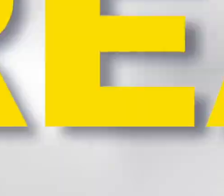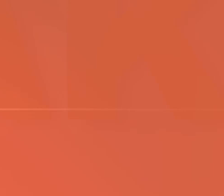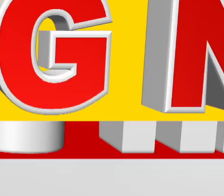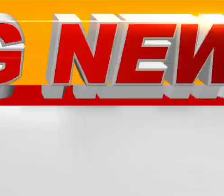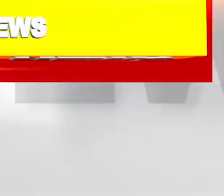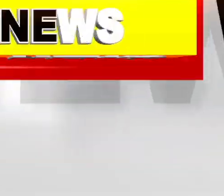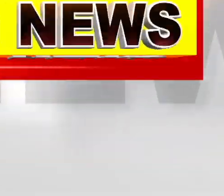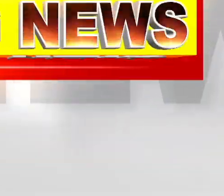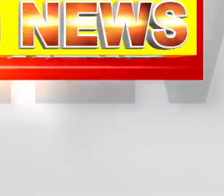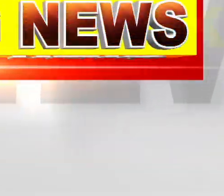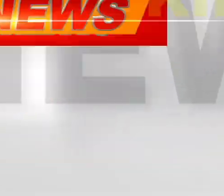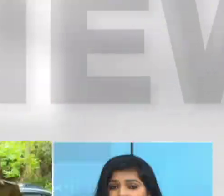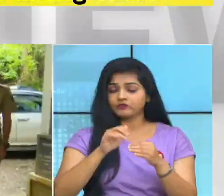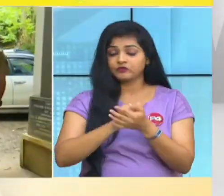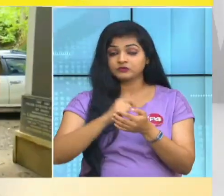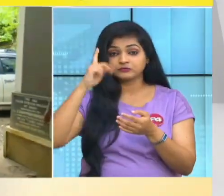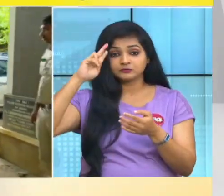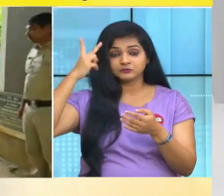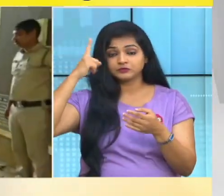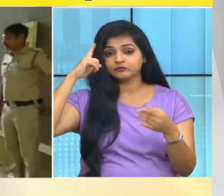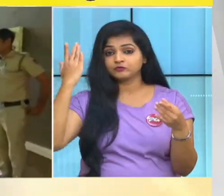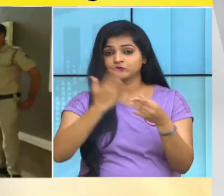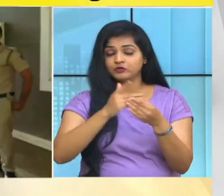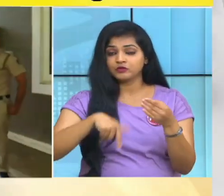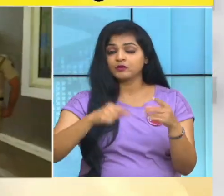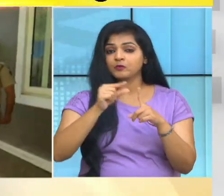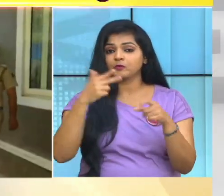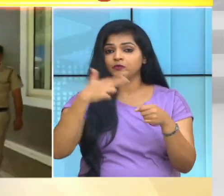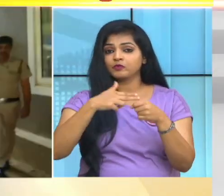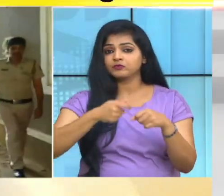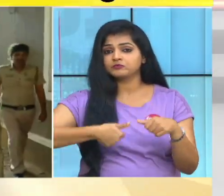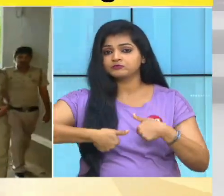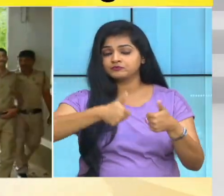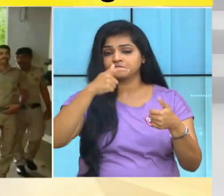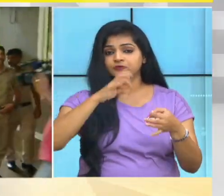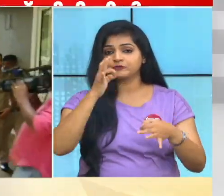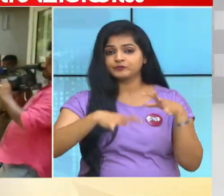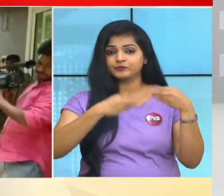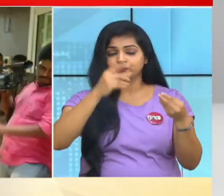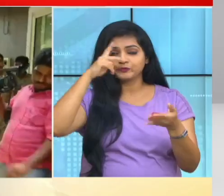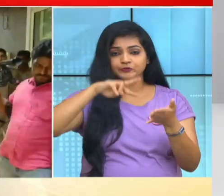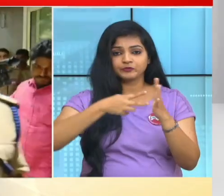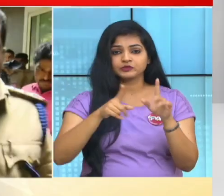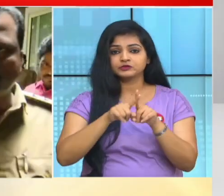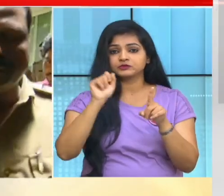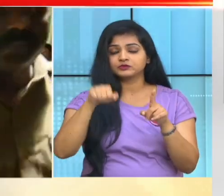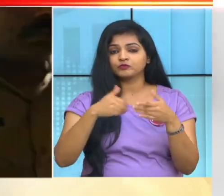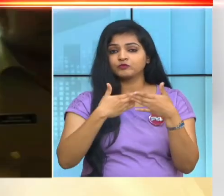ഇത്തരമൊരു ക്രൂരകൃത്യത്തിലേക്ക് സന്തോഷ് പോയത് എന്നുള്ളതാണ് ഒരു മൊഴി പോലെ പറയുക.